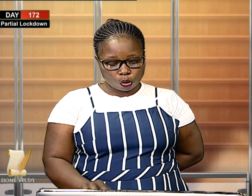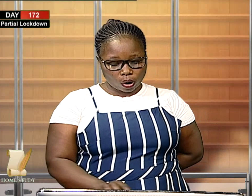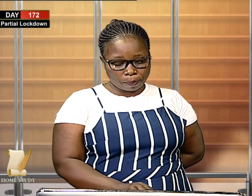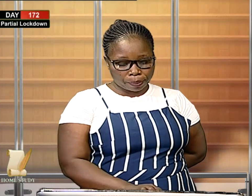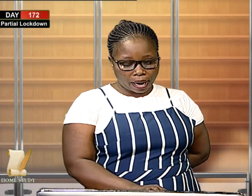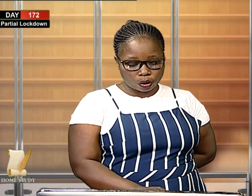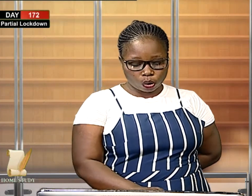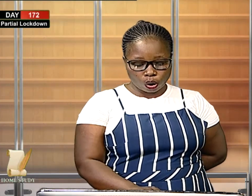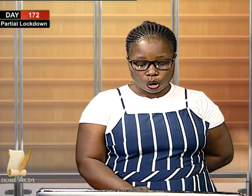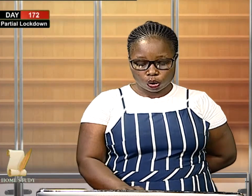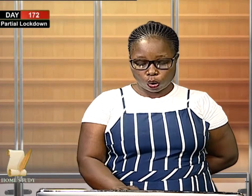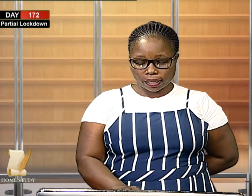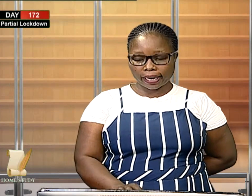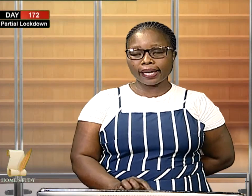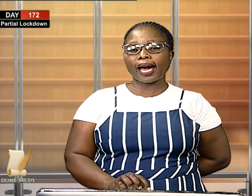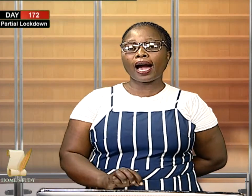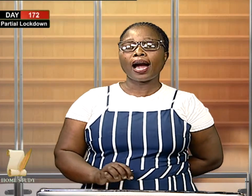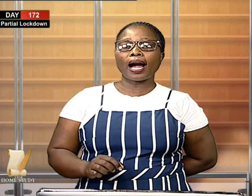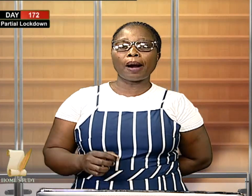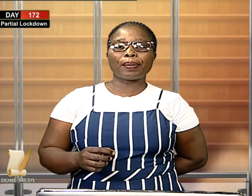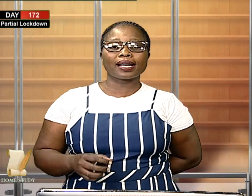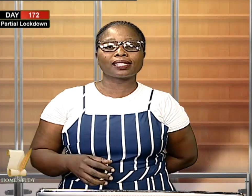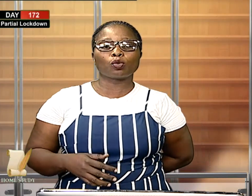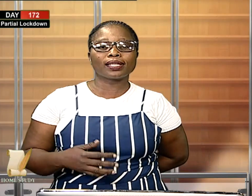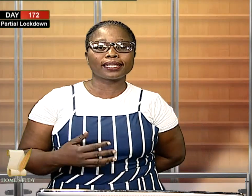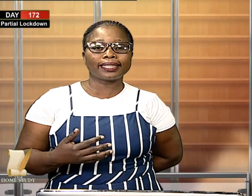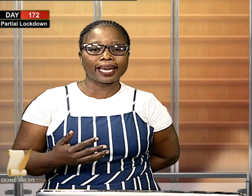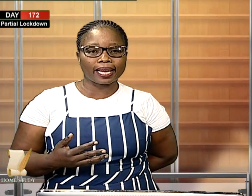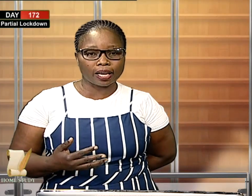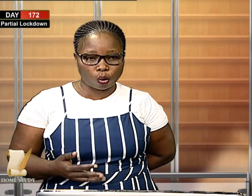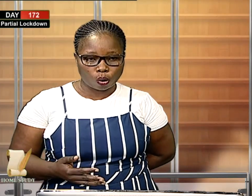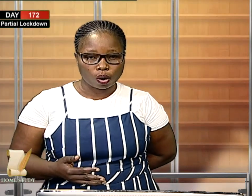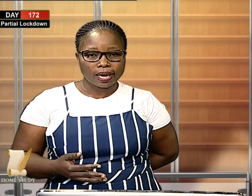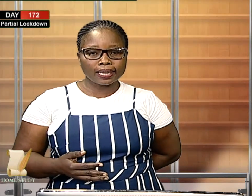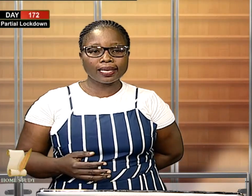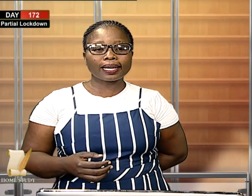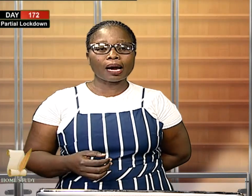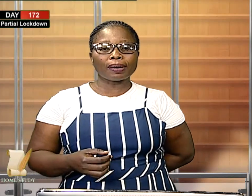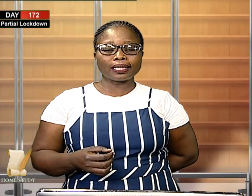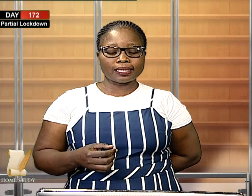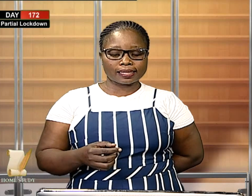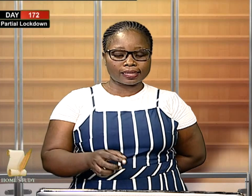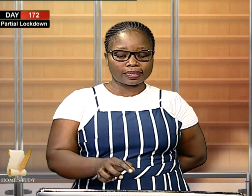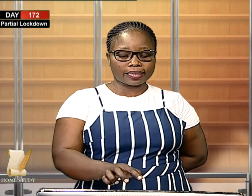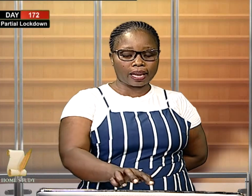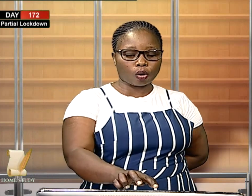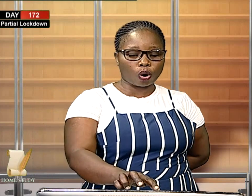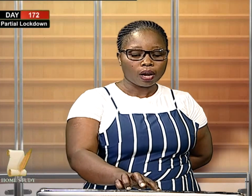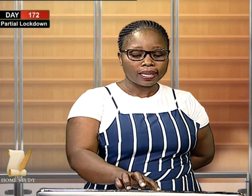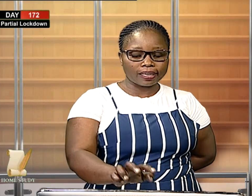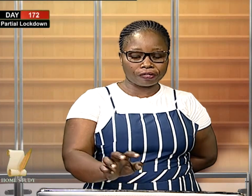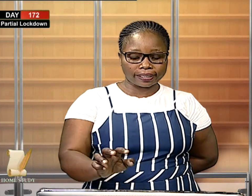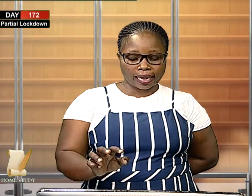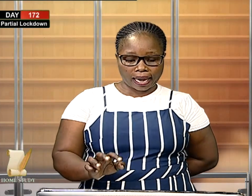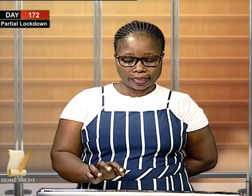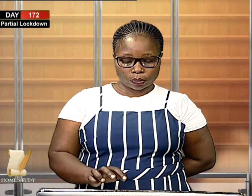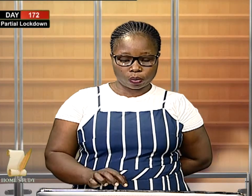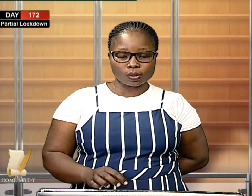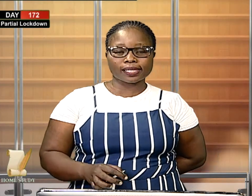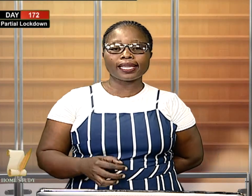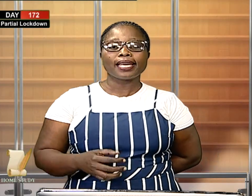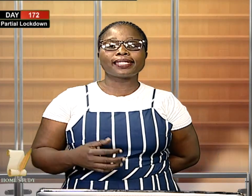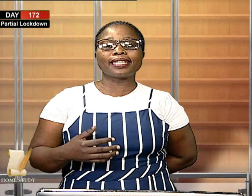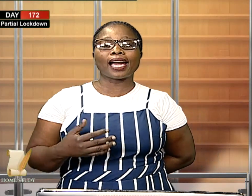ngelihlobo lwembhalo longena ngaphasi kwesiteko leli gama lelithi siteko liveta